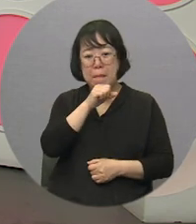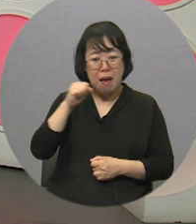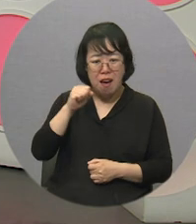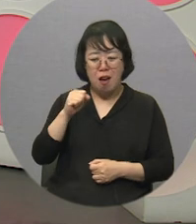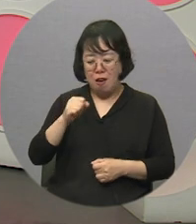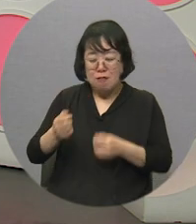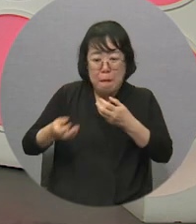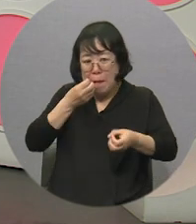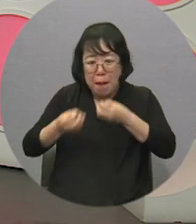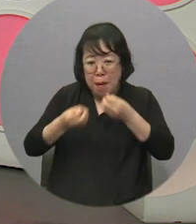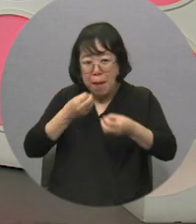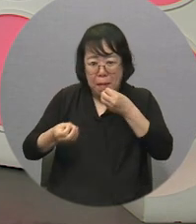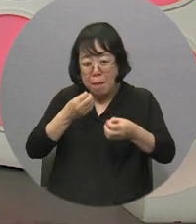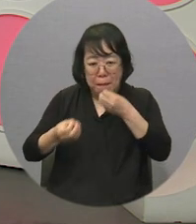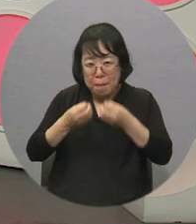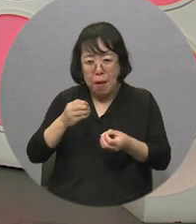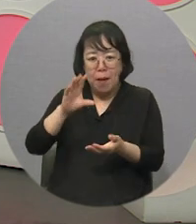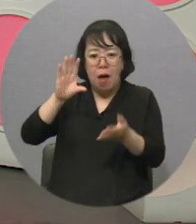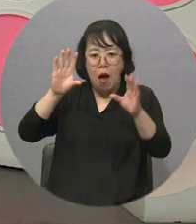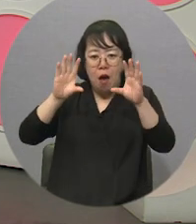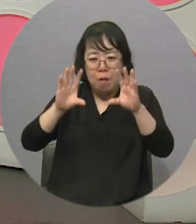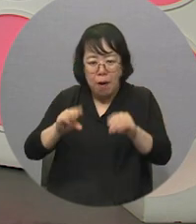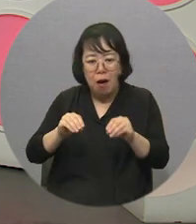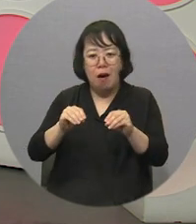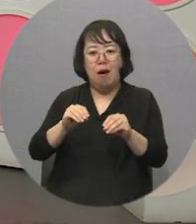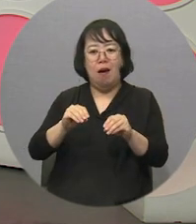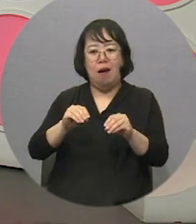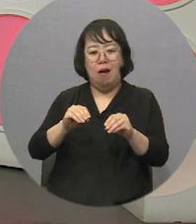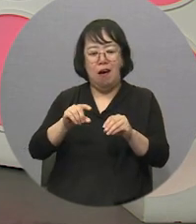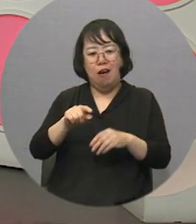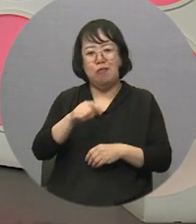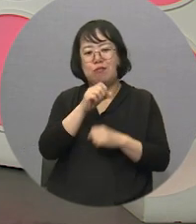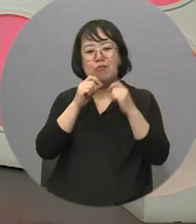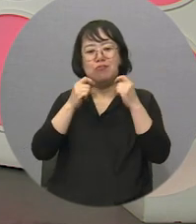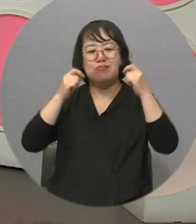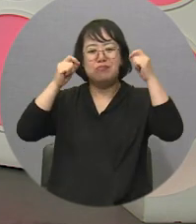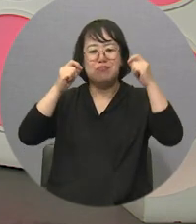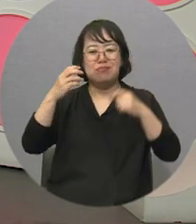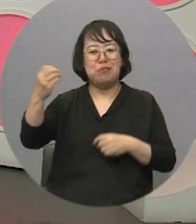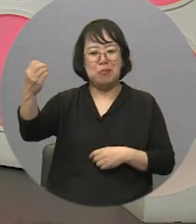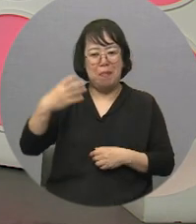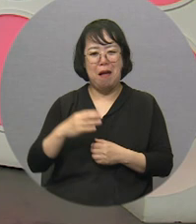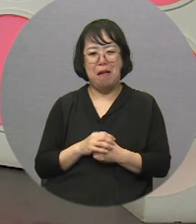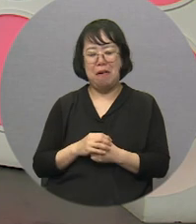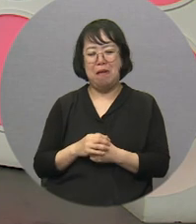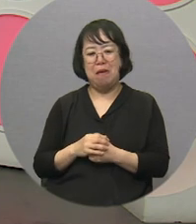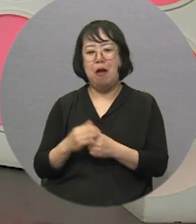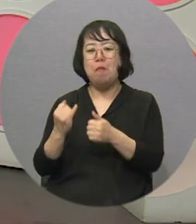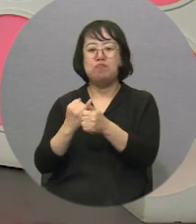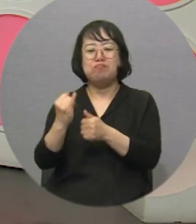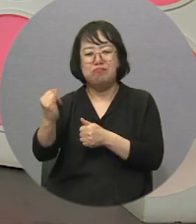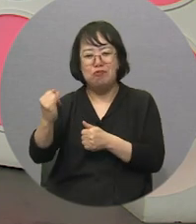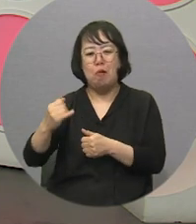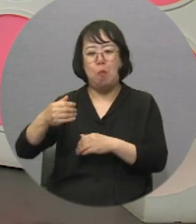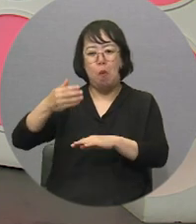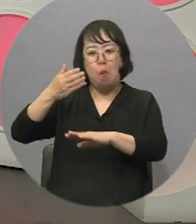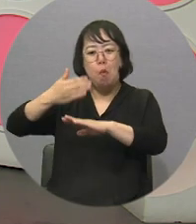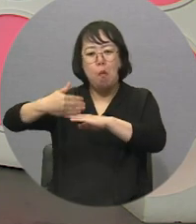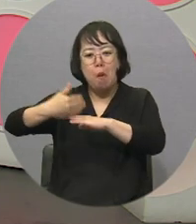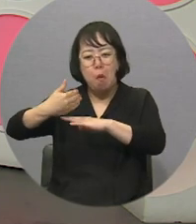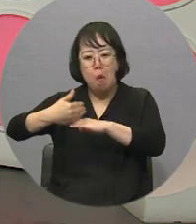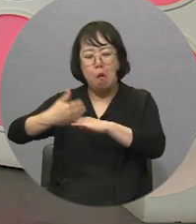먹는다? 이내 웃으면서 뭐라고 하는 줄 아냐? 아유 여보 고마워 잘 먹었어